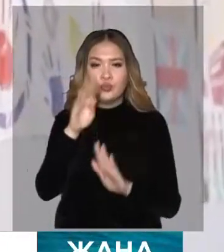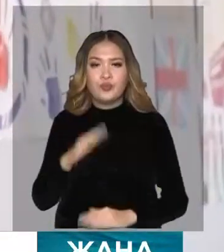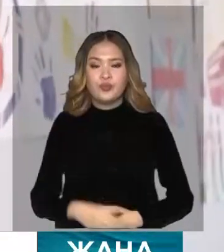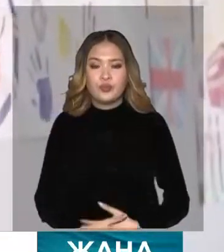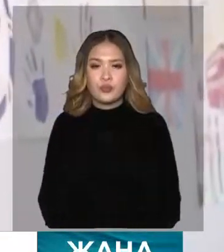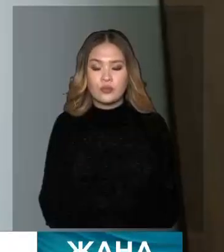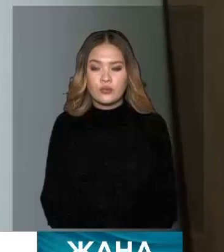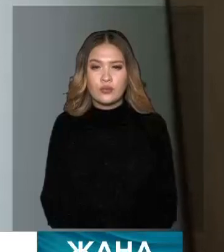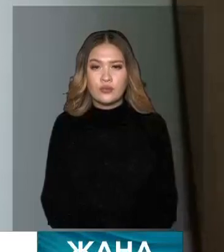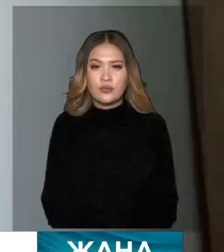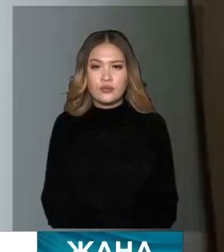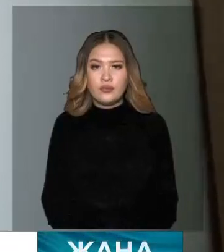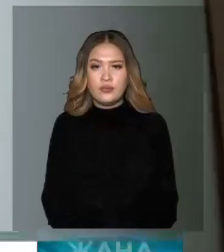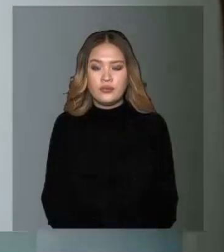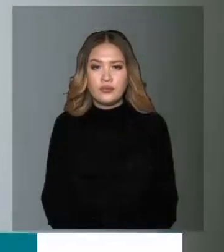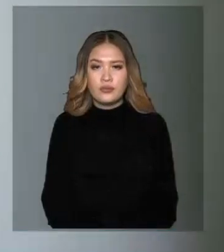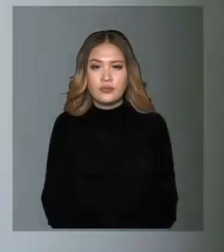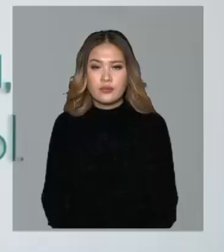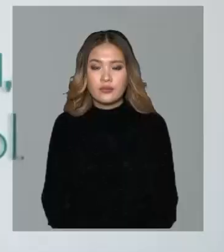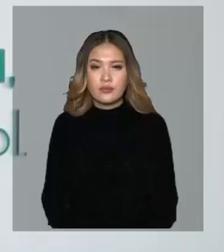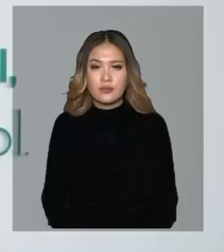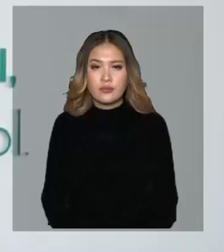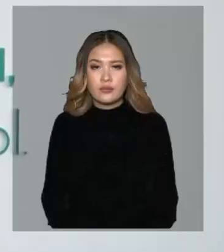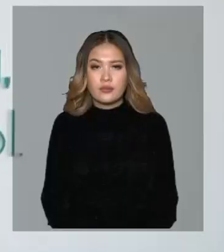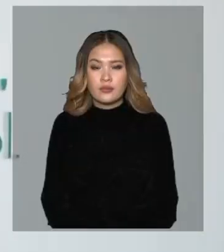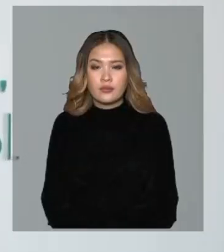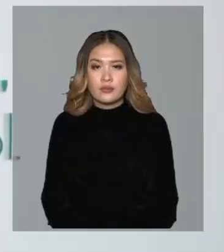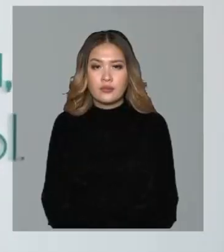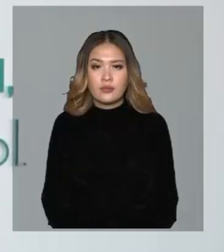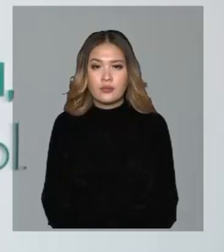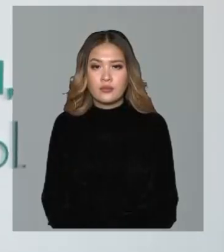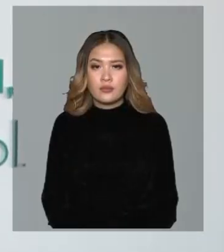дейді. Жұлдыз Қайратқызы, Нұрбек Шайден, Жаңа Уақыт, Атырау облысынан.